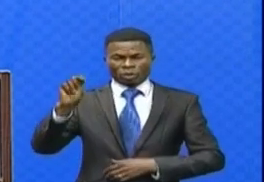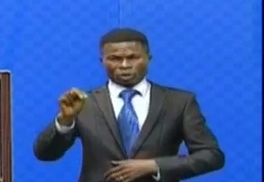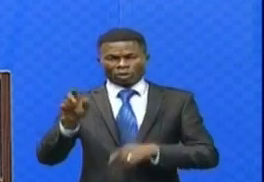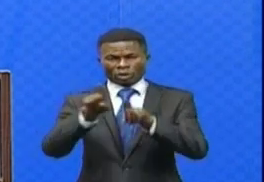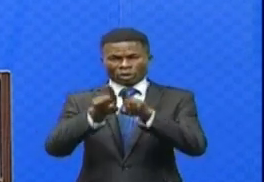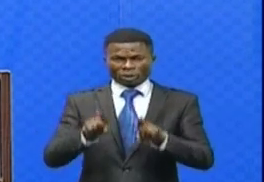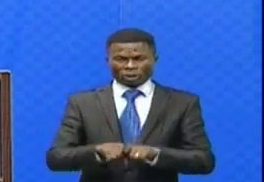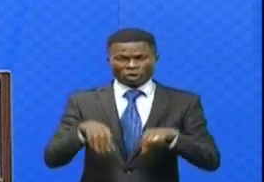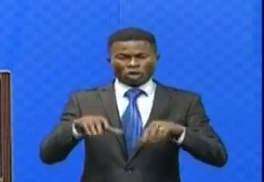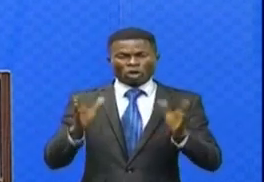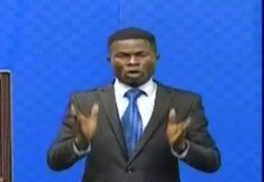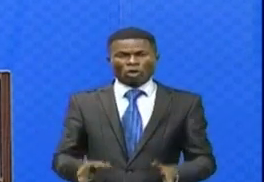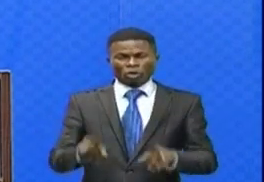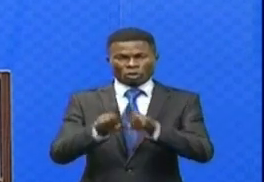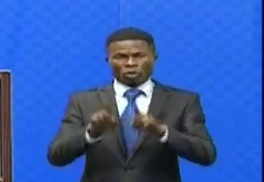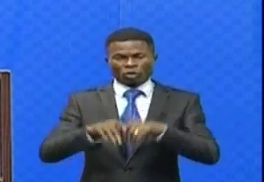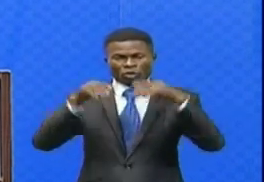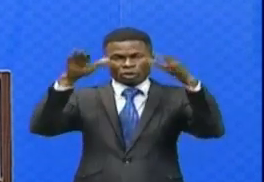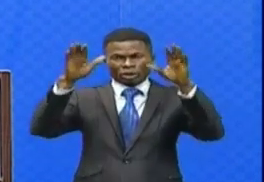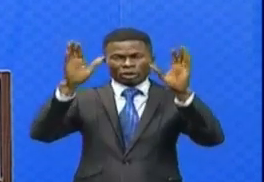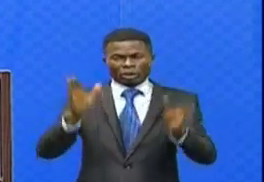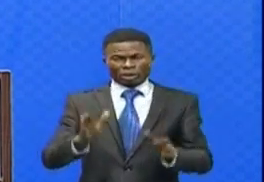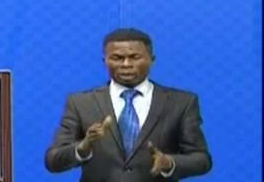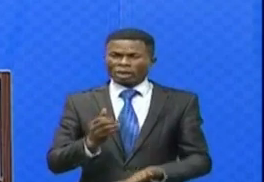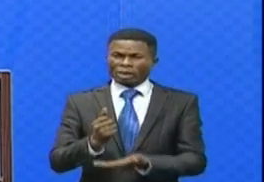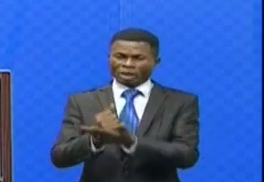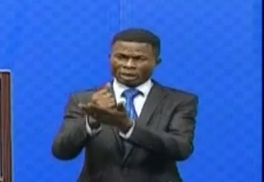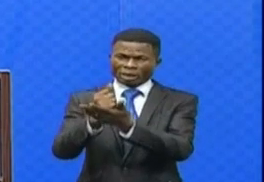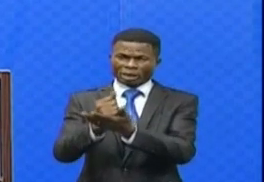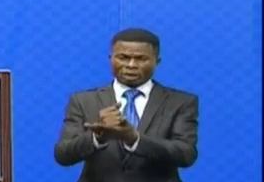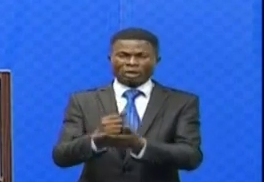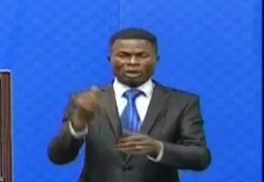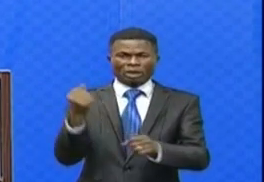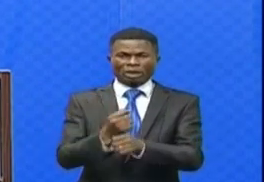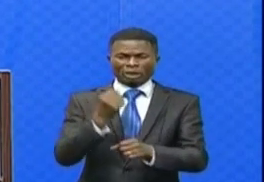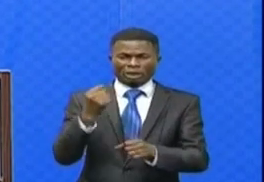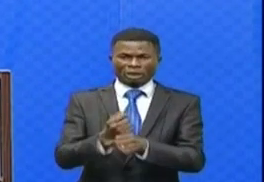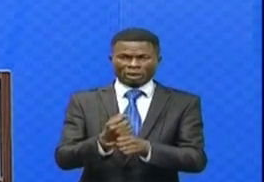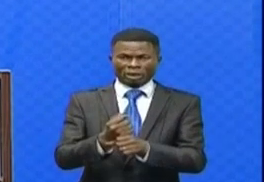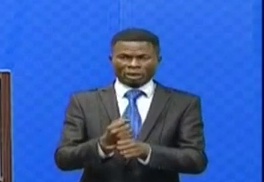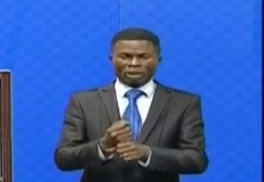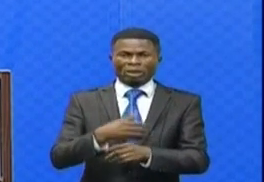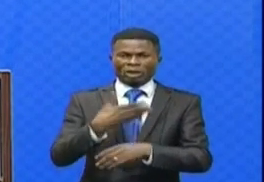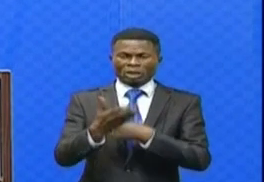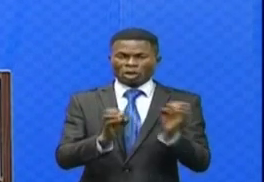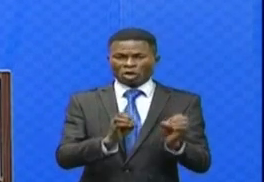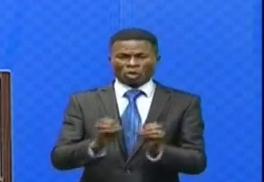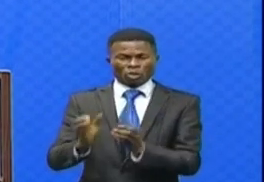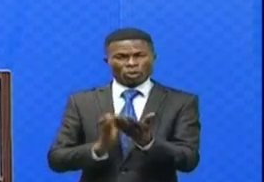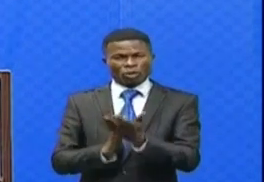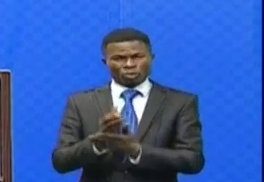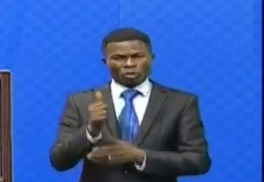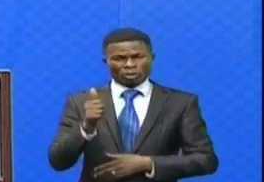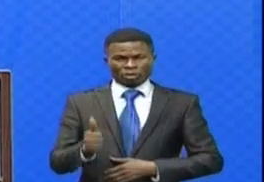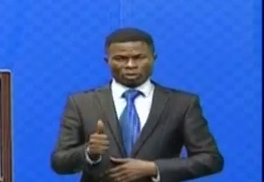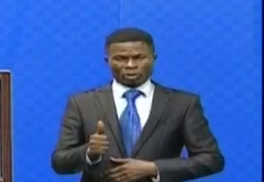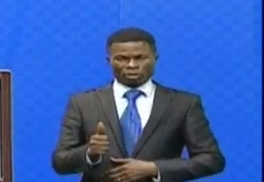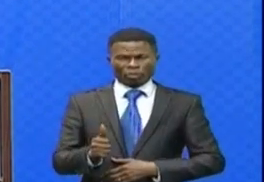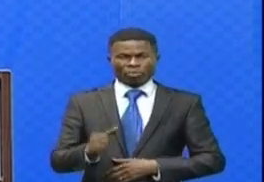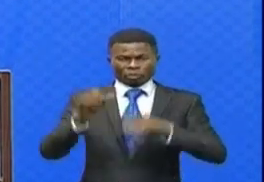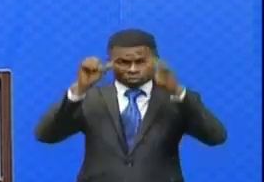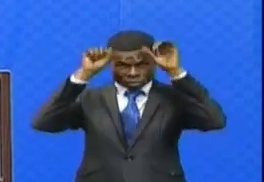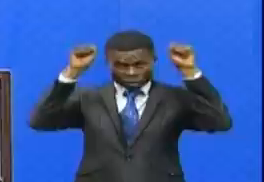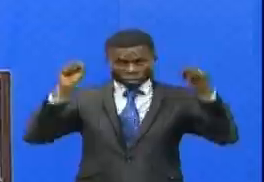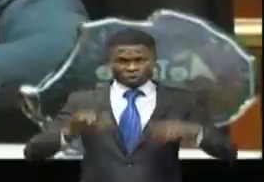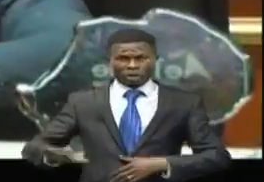bien congolais et étrangers pour faciliter la mission de cette organisation les présidents de la